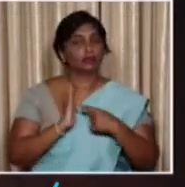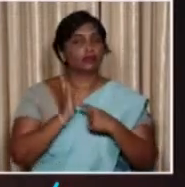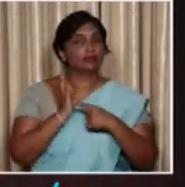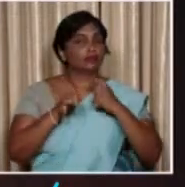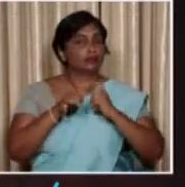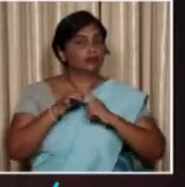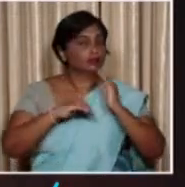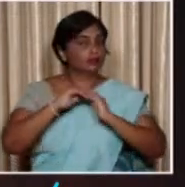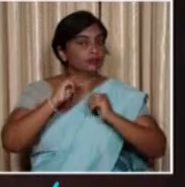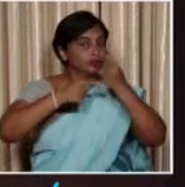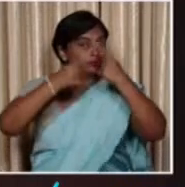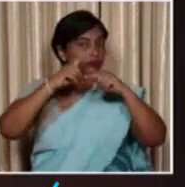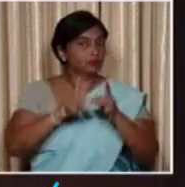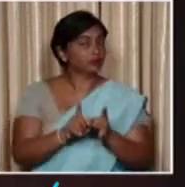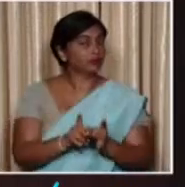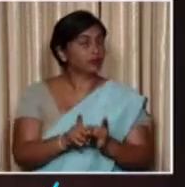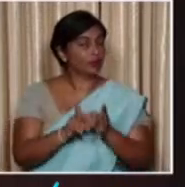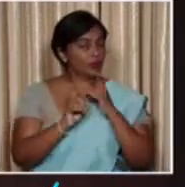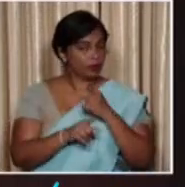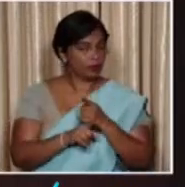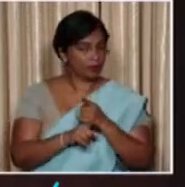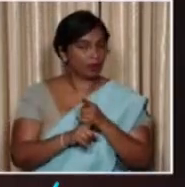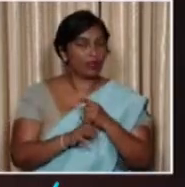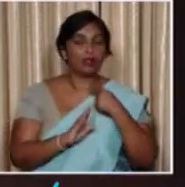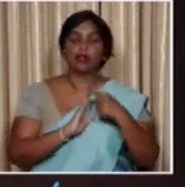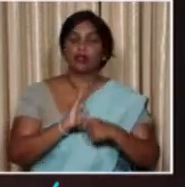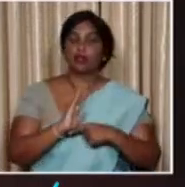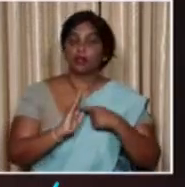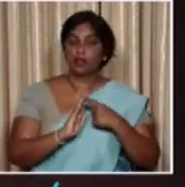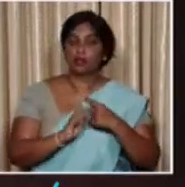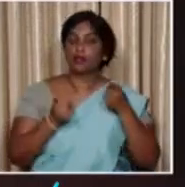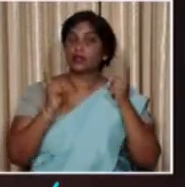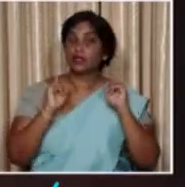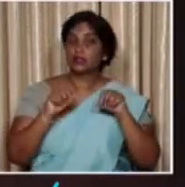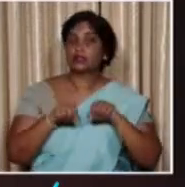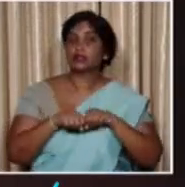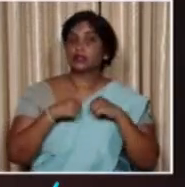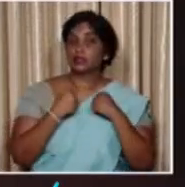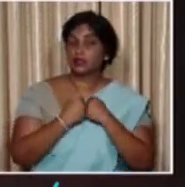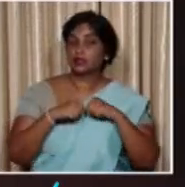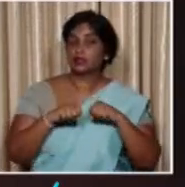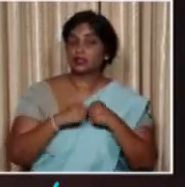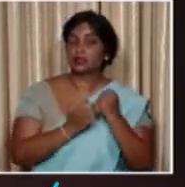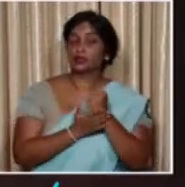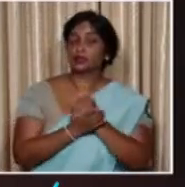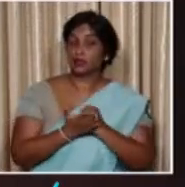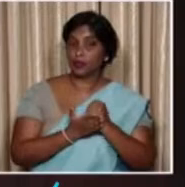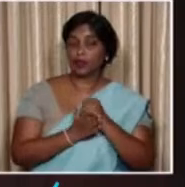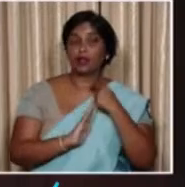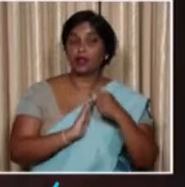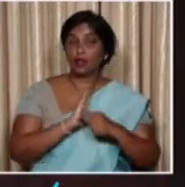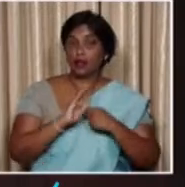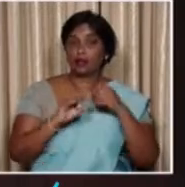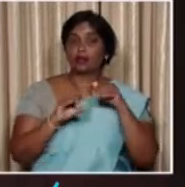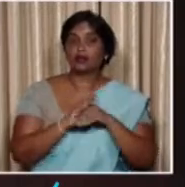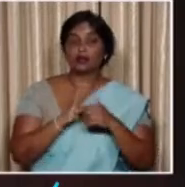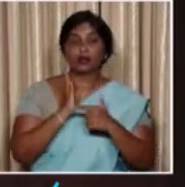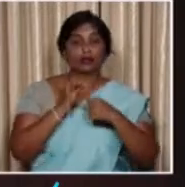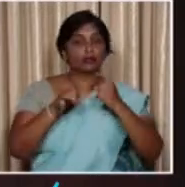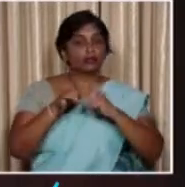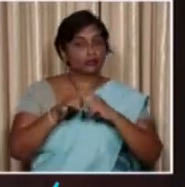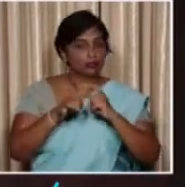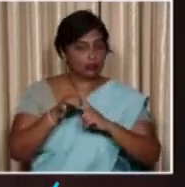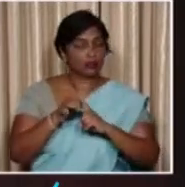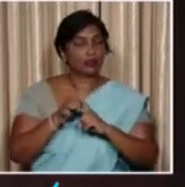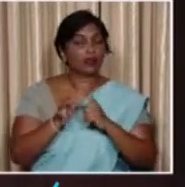ප්‍රසම්පාදන ක්‍රියාවලියට අනුකූලව ලංකාවේ ක්‍රීඩා සංගම් සියල්ලම රටේ තියෙන ප්‍රසම්පාදන ක්‍රියාවලිය